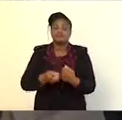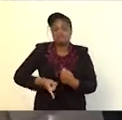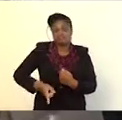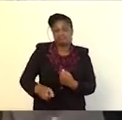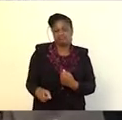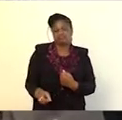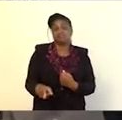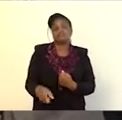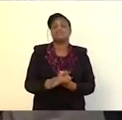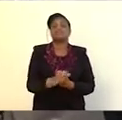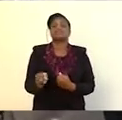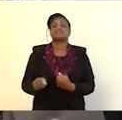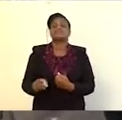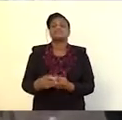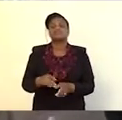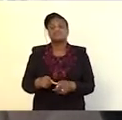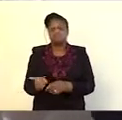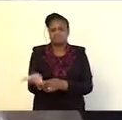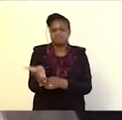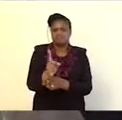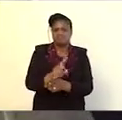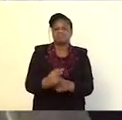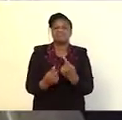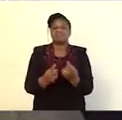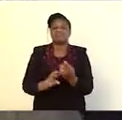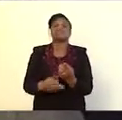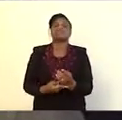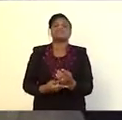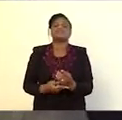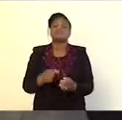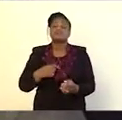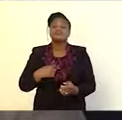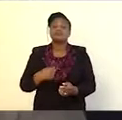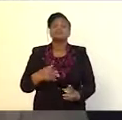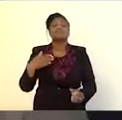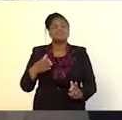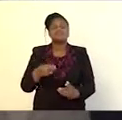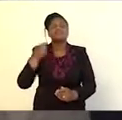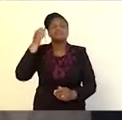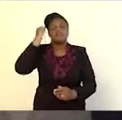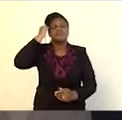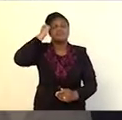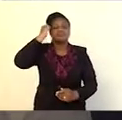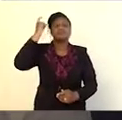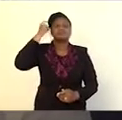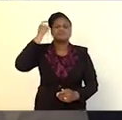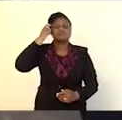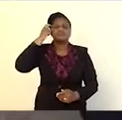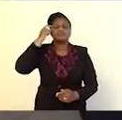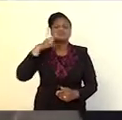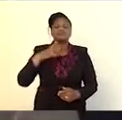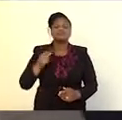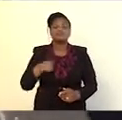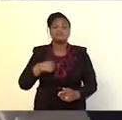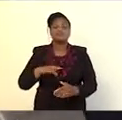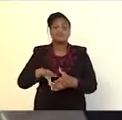kuita kunyanya speed iyoyi yatikutaura iyi. Isusu tiri nyanzvi zvakaita inini ndadhiraivha chaizvo ndozasva ndinoita. Asi nepamusana